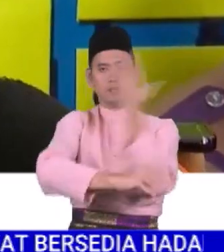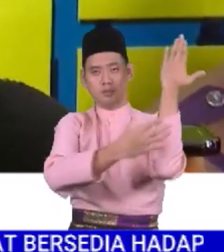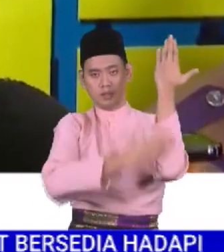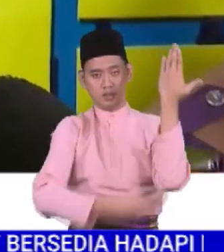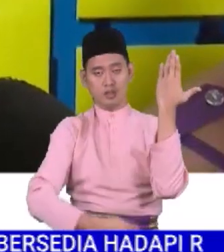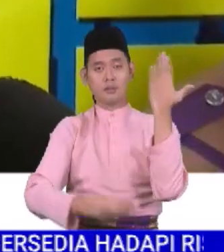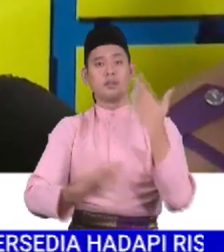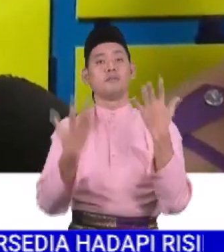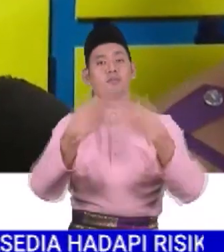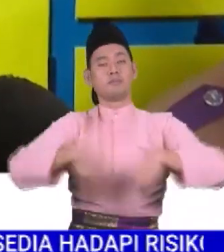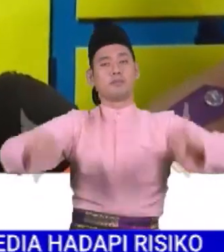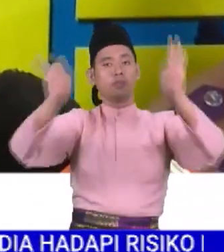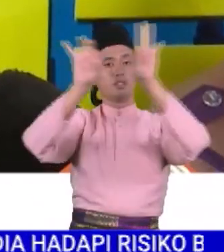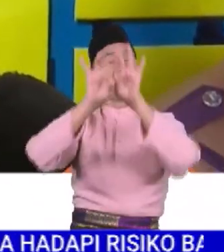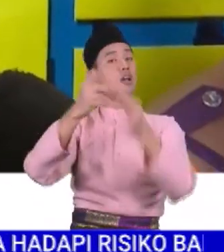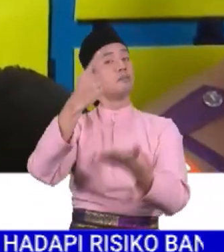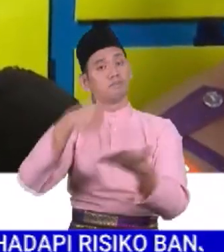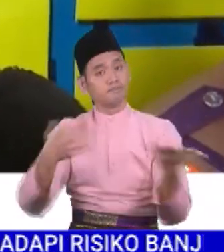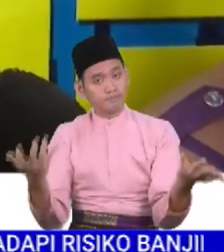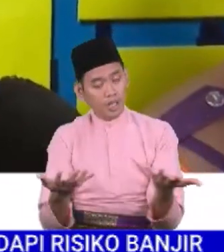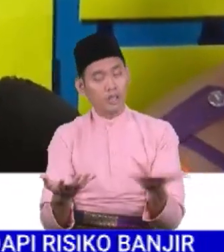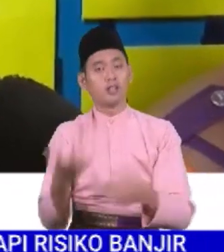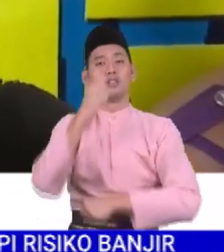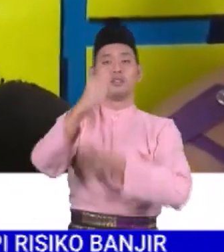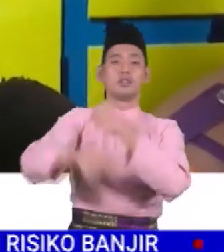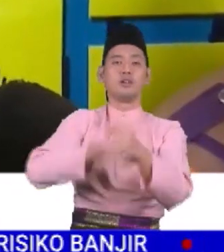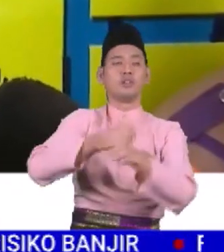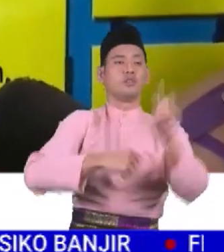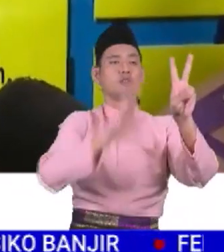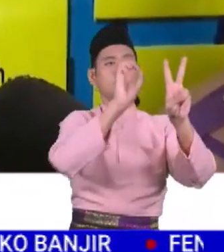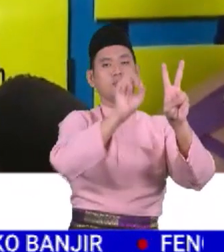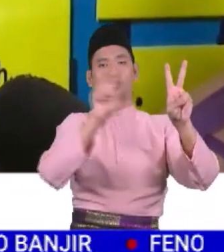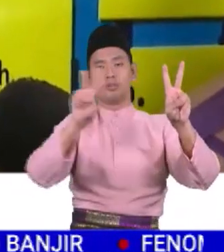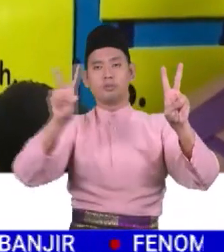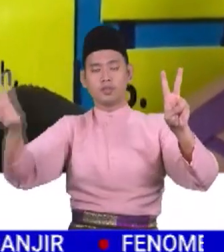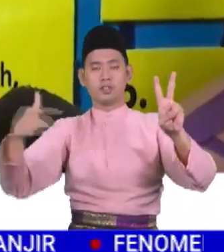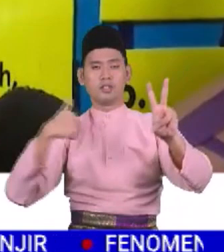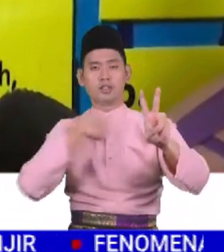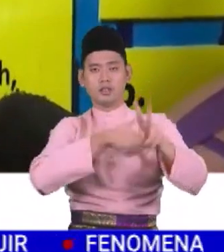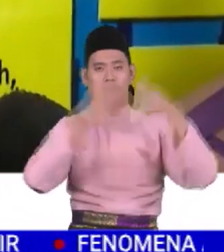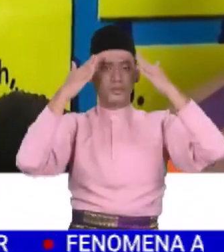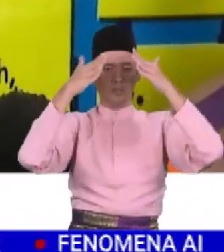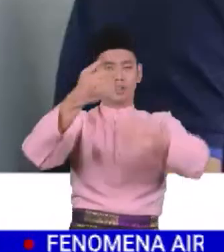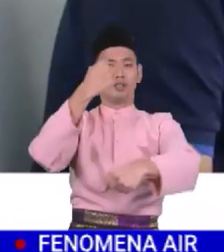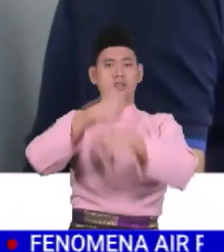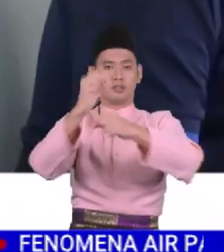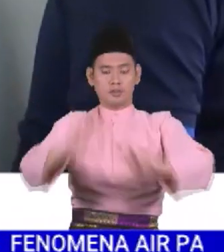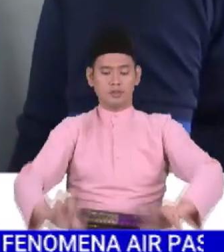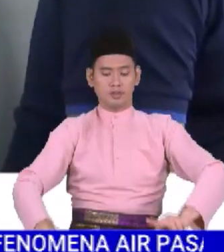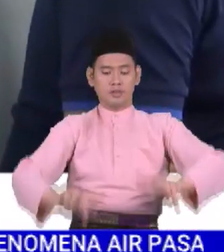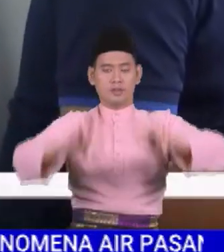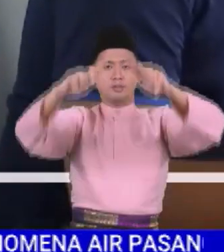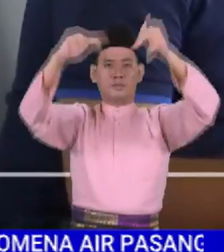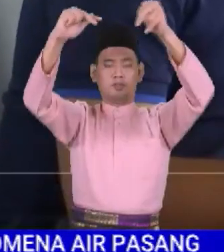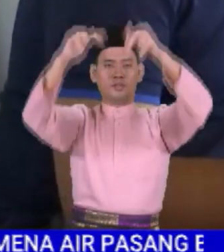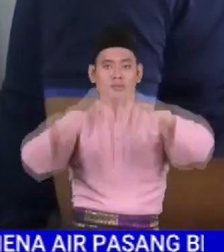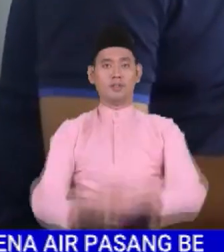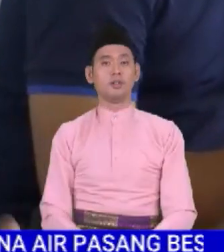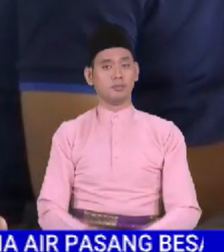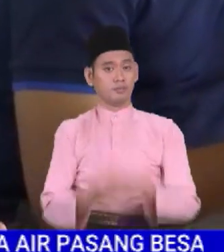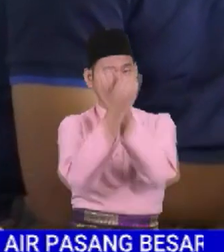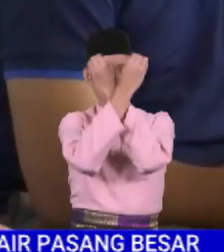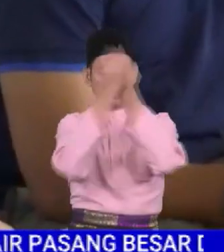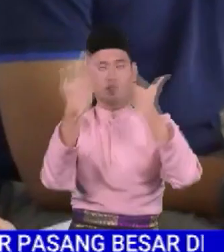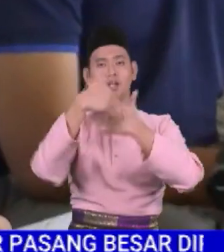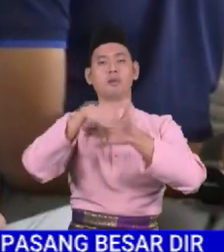pentingnya satu lagi ialah tahun depan kita beri banyak perhatian kepada kerja-kerja penyegaraan. Beliau berkata demikian